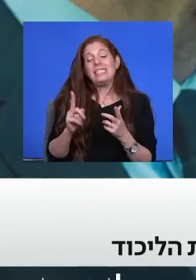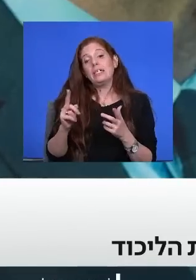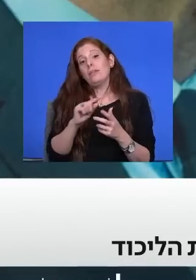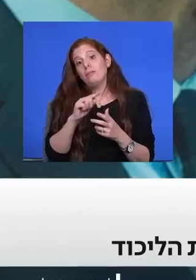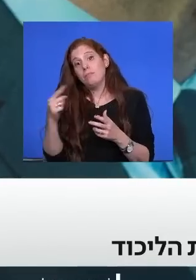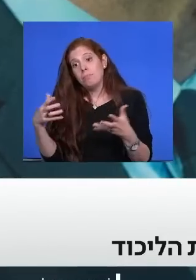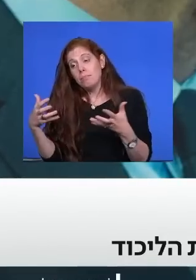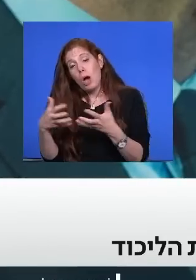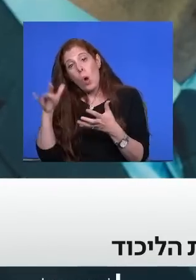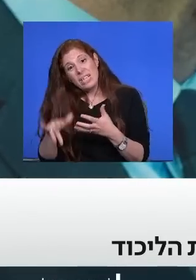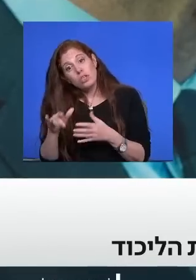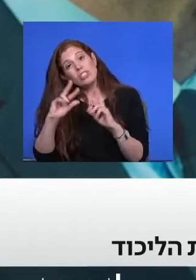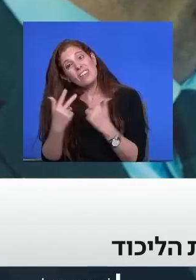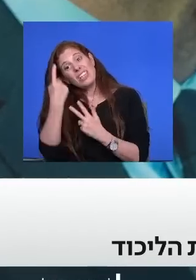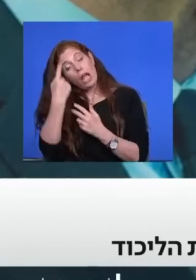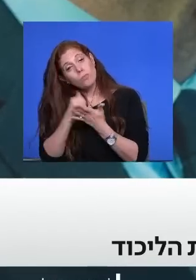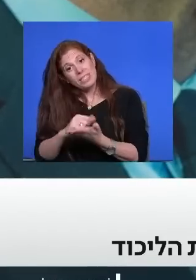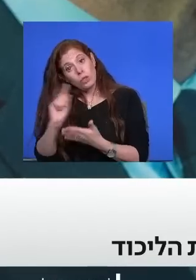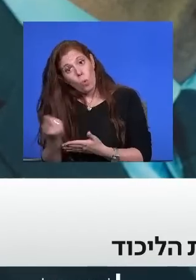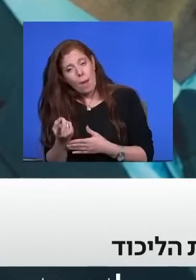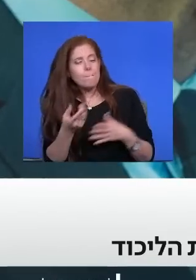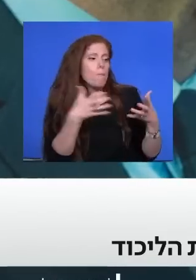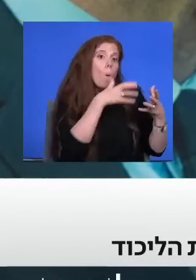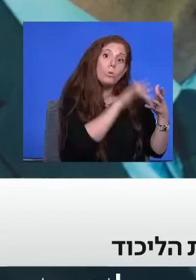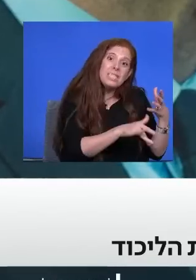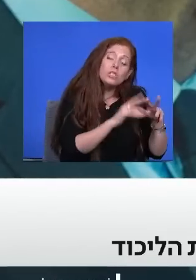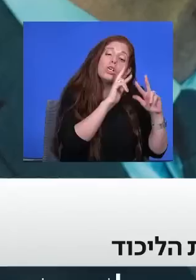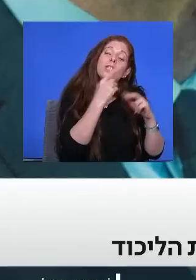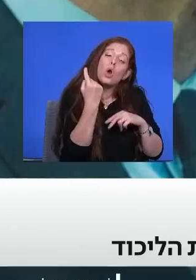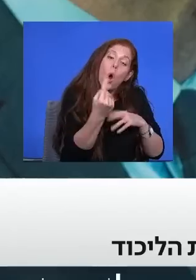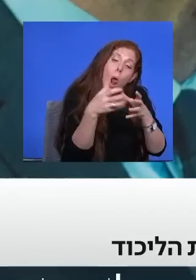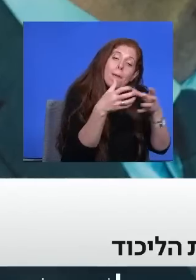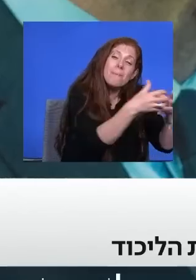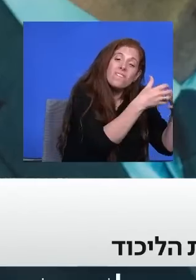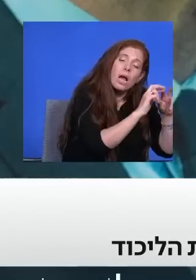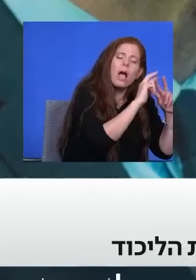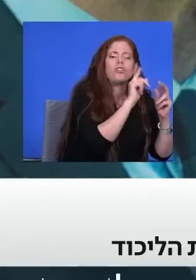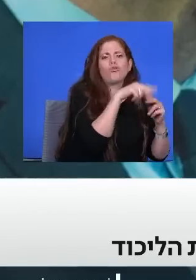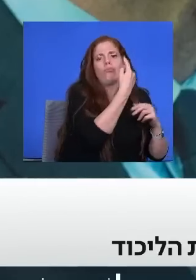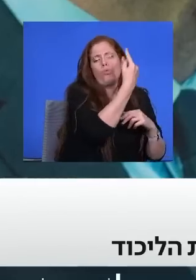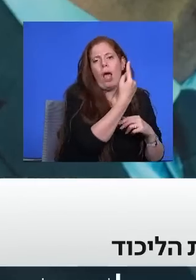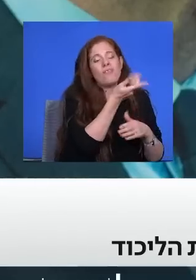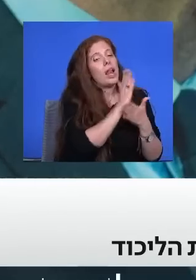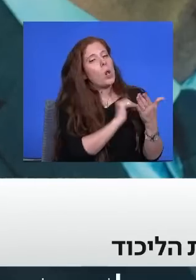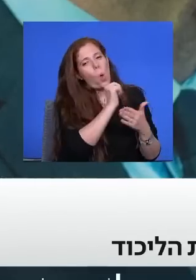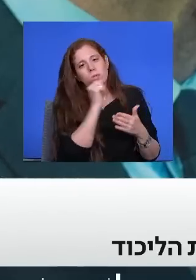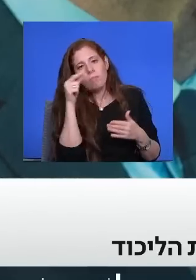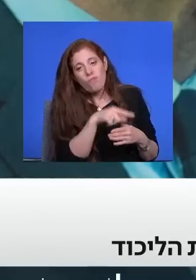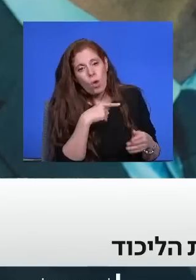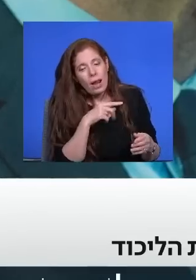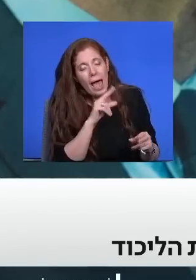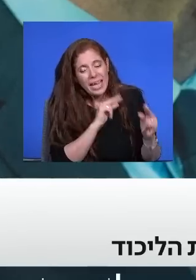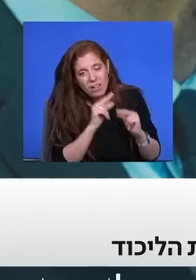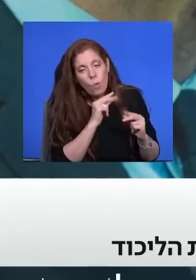מצד האופוזיציה יש צוות אחד לכל מפלגה, וגם כן חלק מהמפלגות כנראה לא רוצות לבוא להידברות המשותפת. זה עדיין